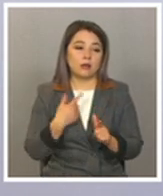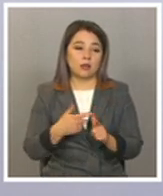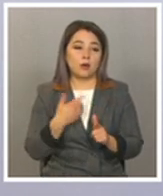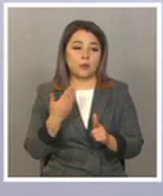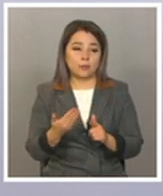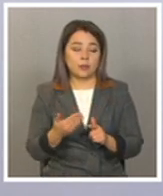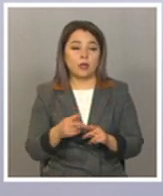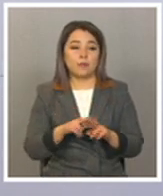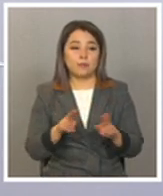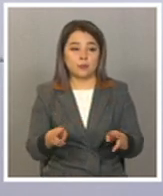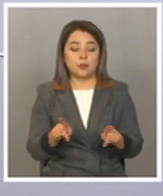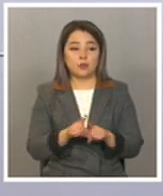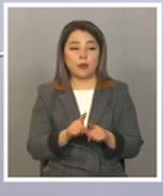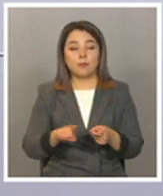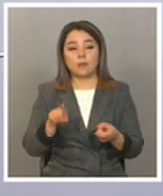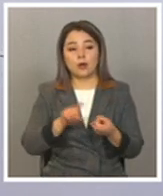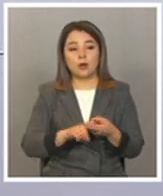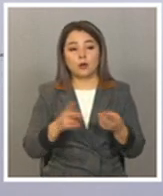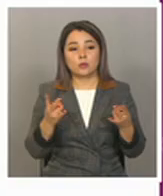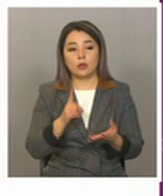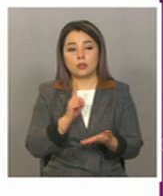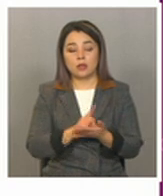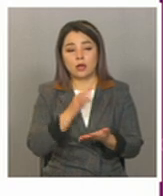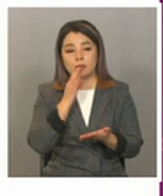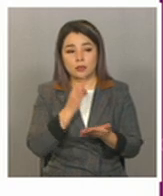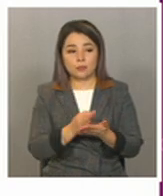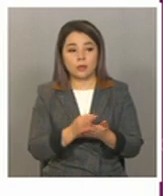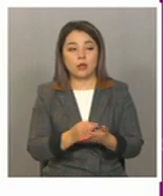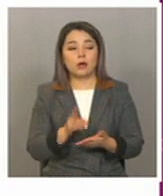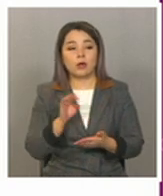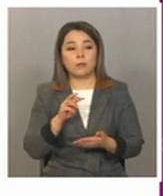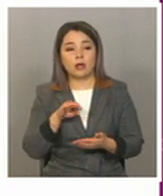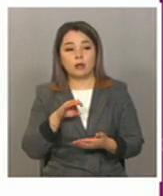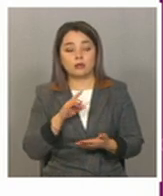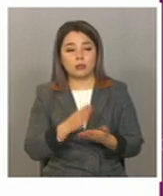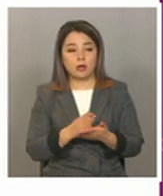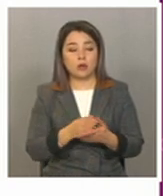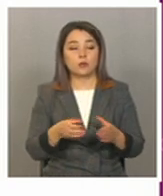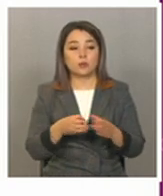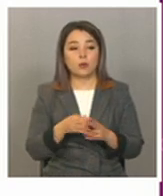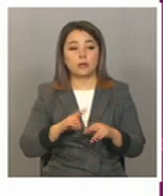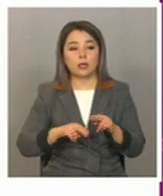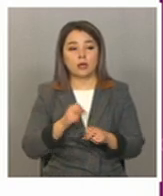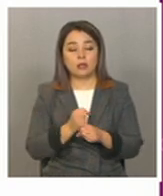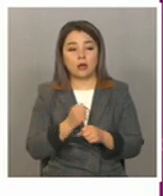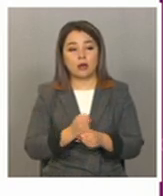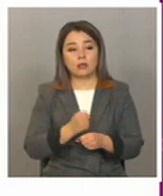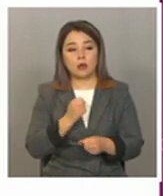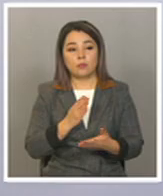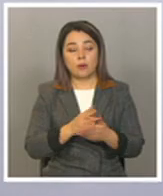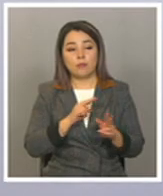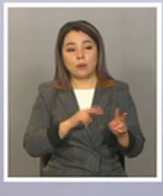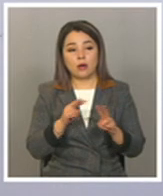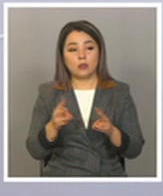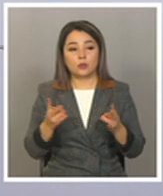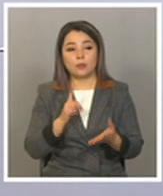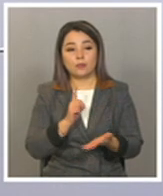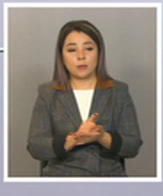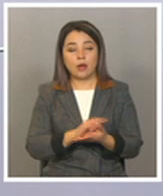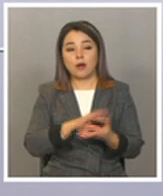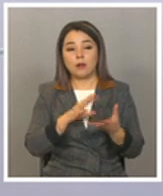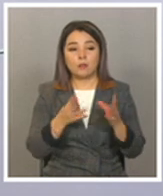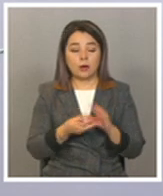бір тип байланысты болып келеді. Компилятор тұрғысынан қатаң бақылауды қажет ететін